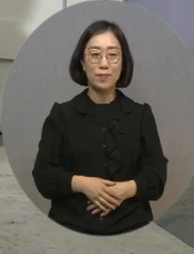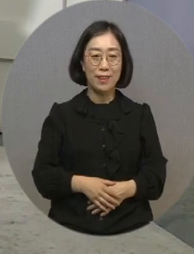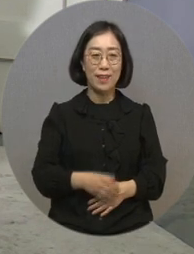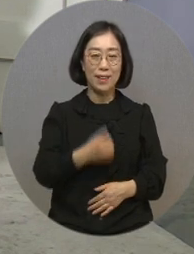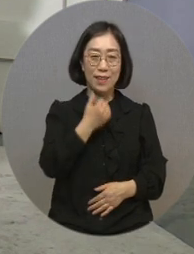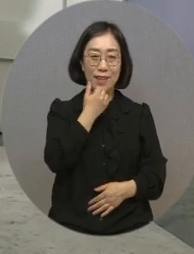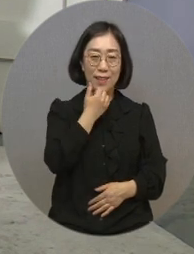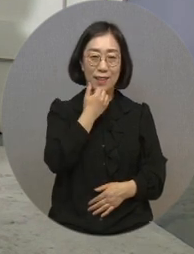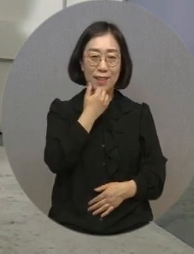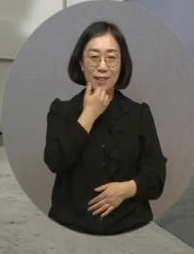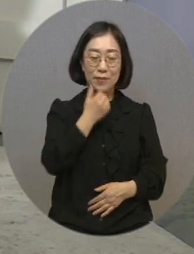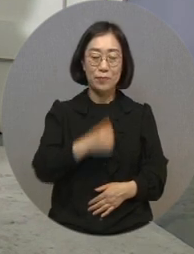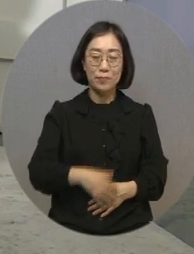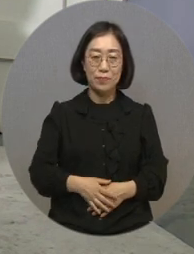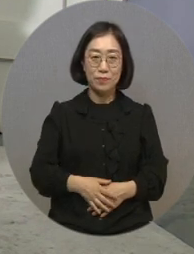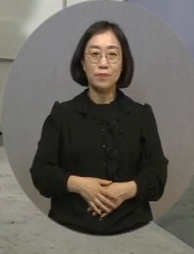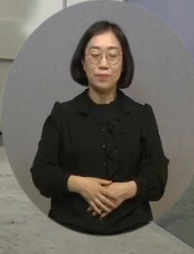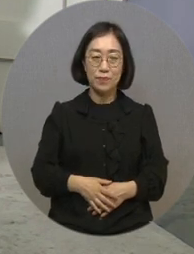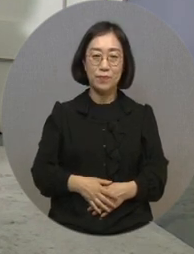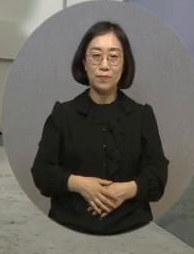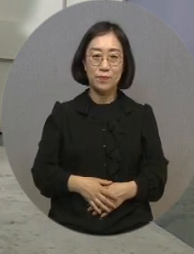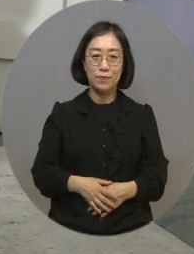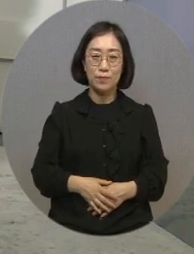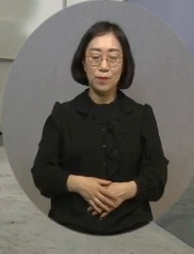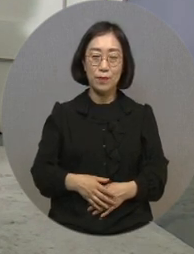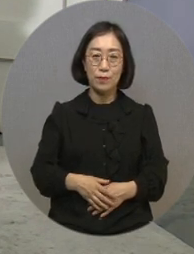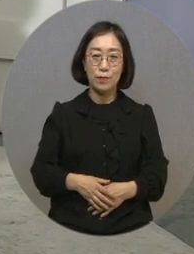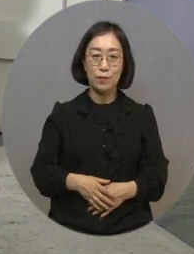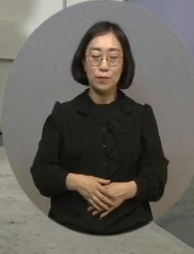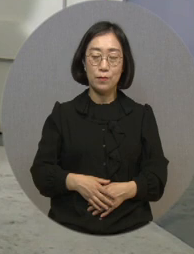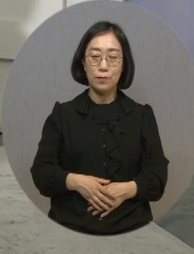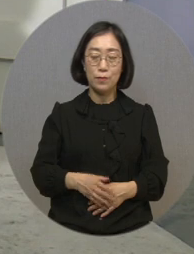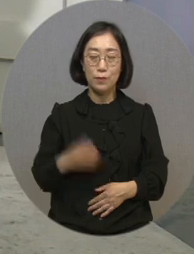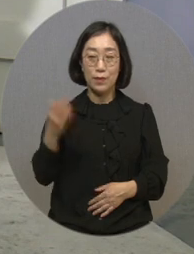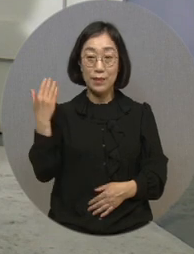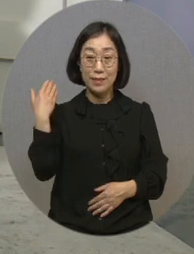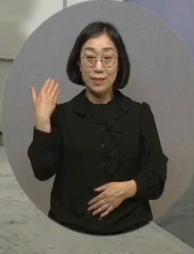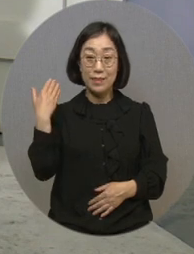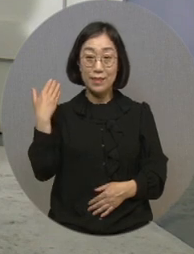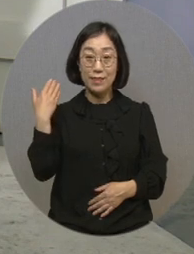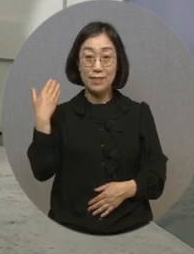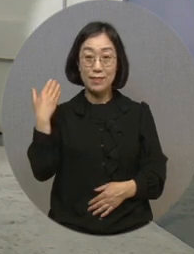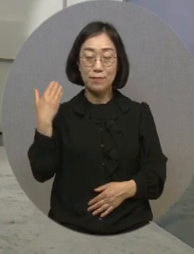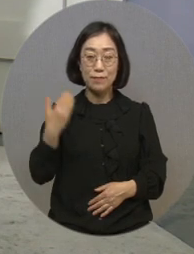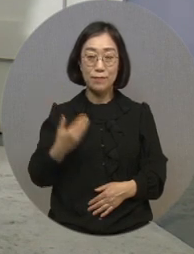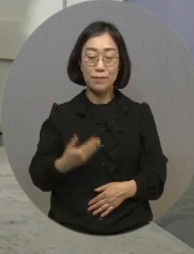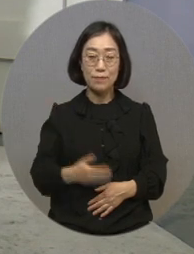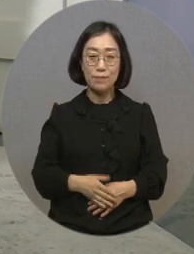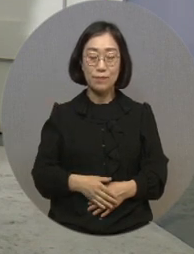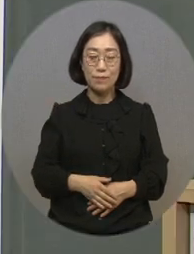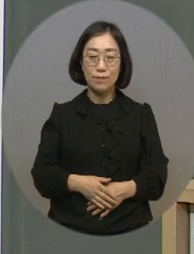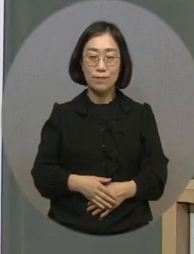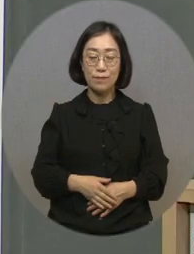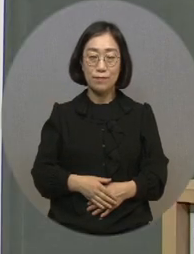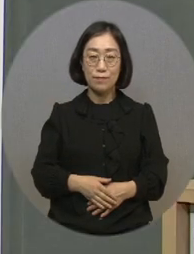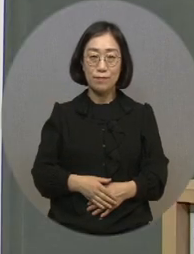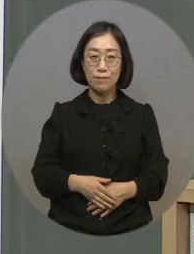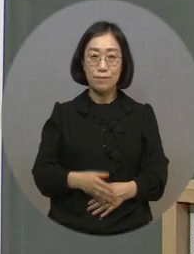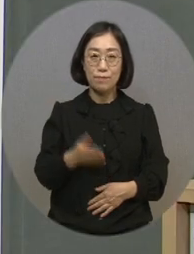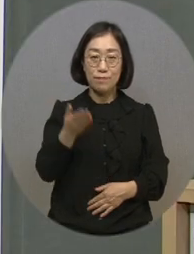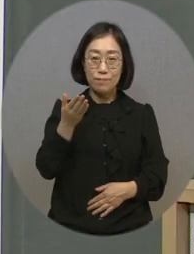그래요. 참 얼마 안 되는 인생인데 우리 권박문